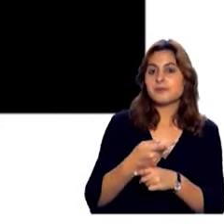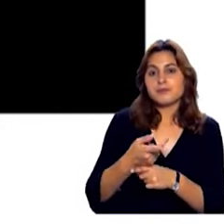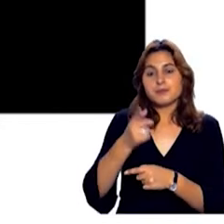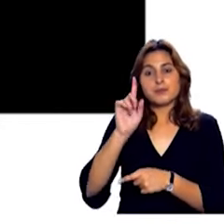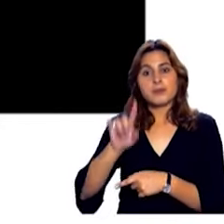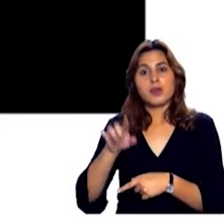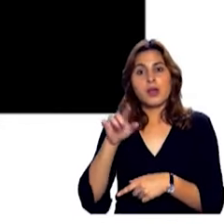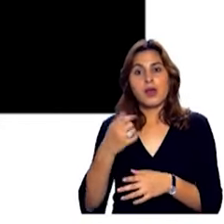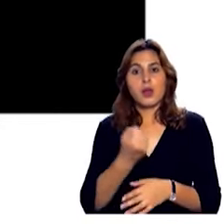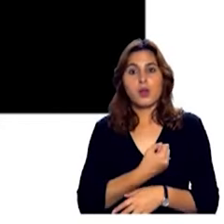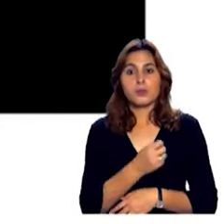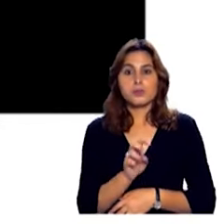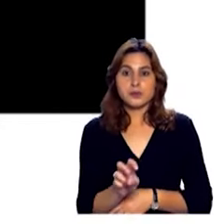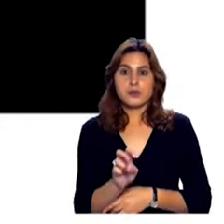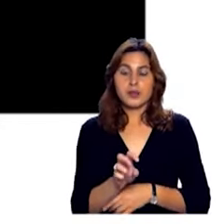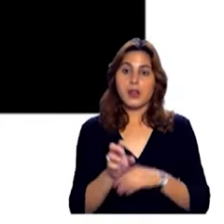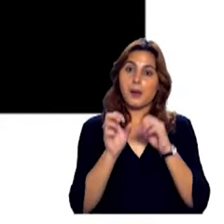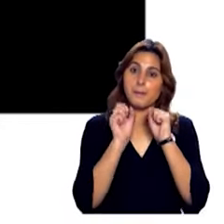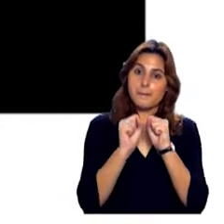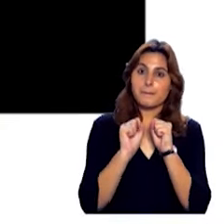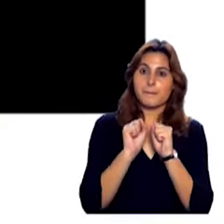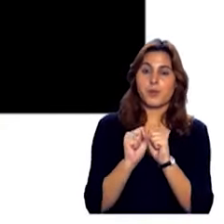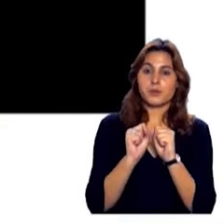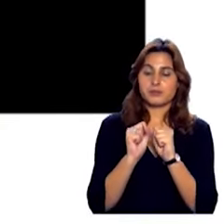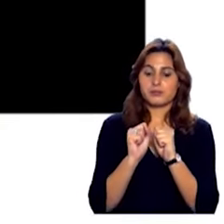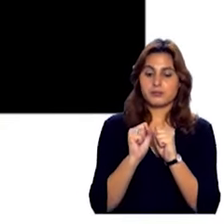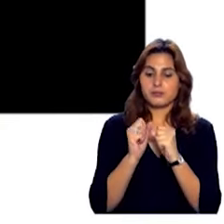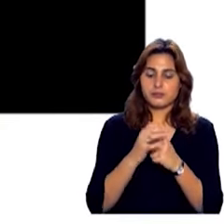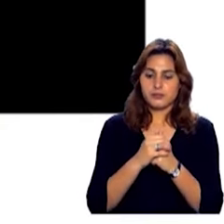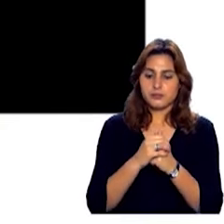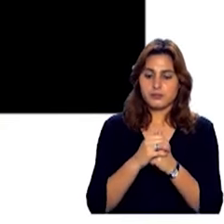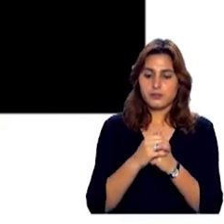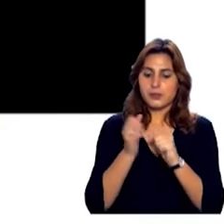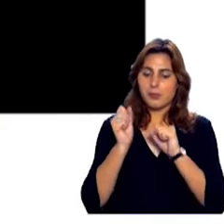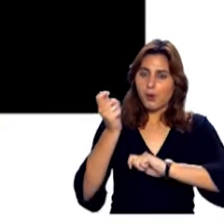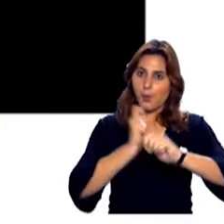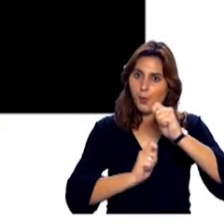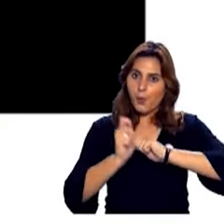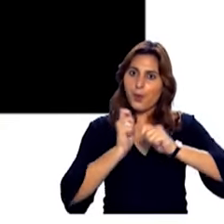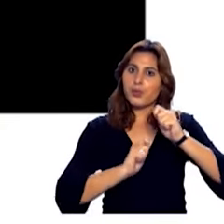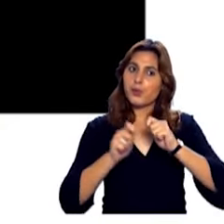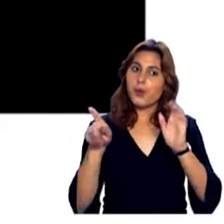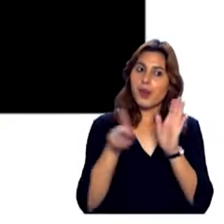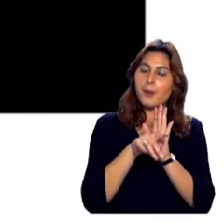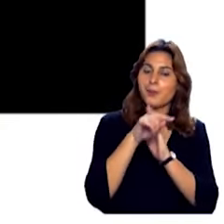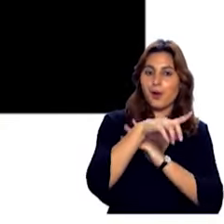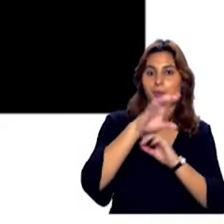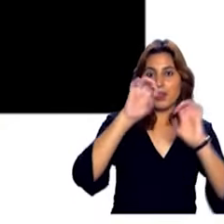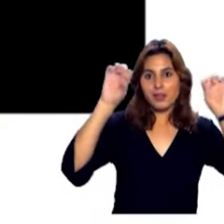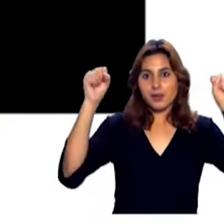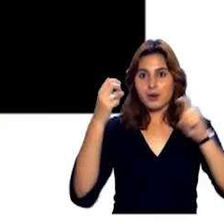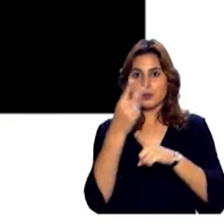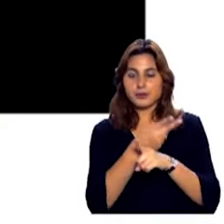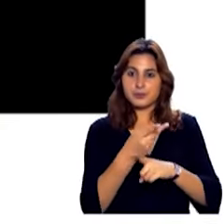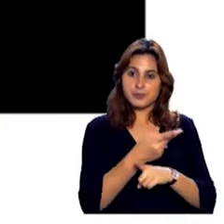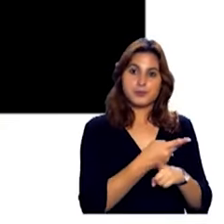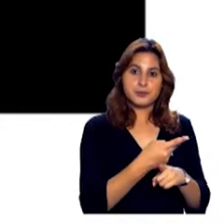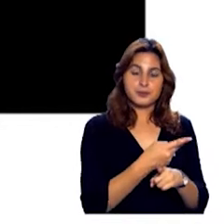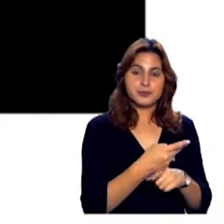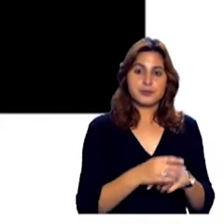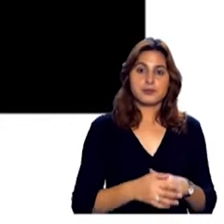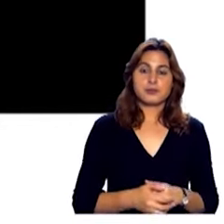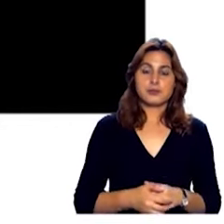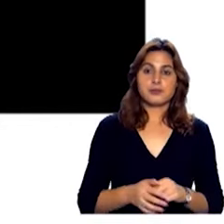invocare Una controllo Della corte di cassazione non tanto sulla corretta applicazione delle norme di diritto quanto